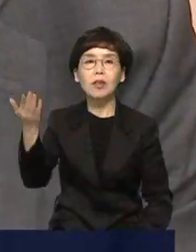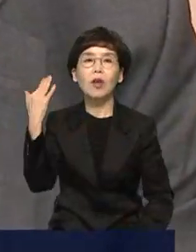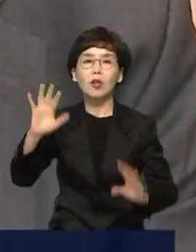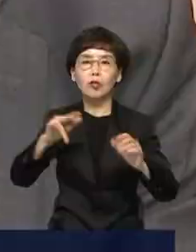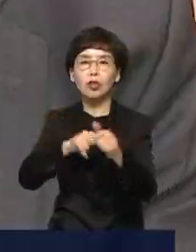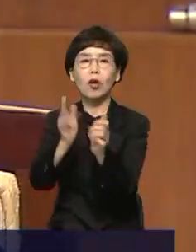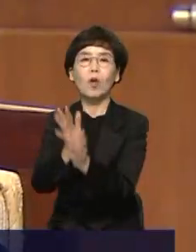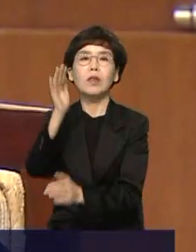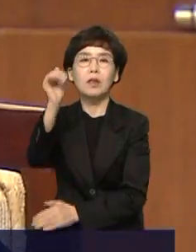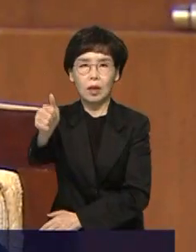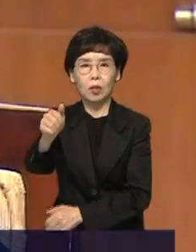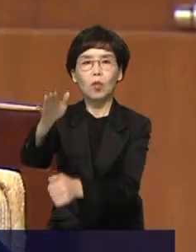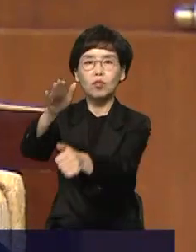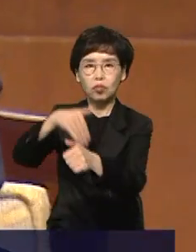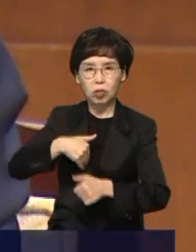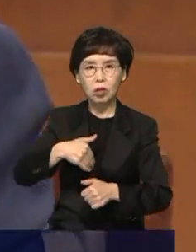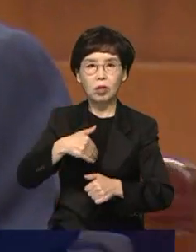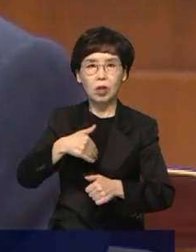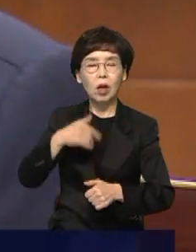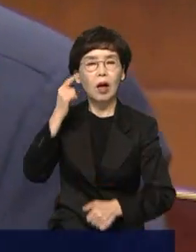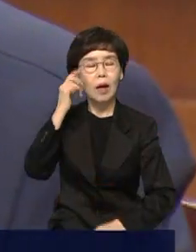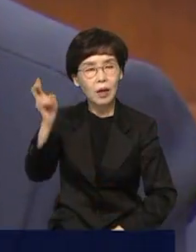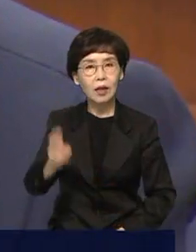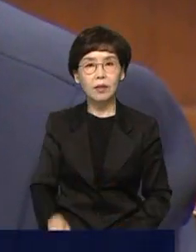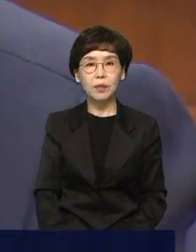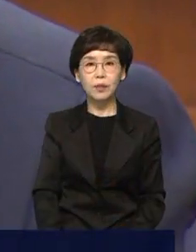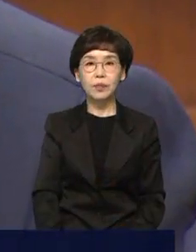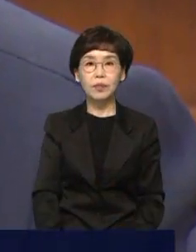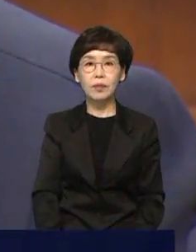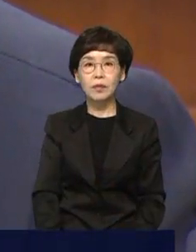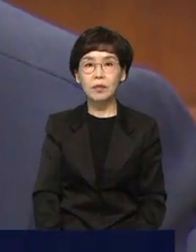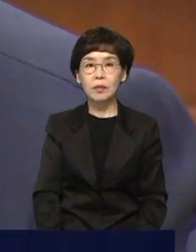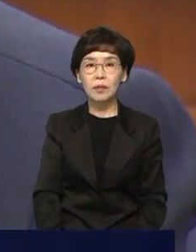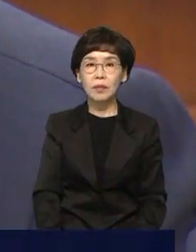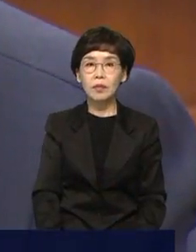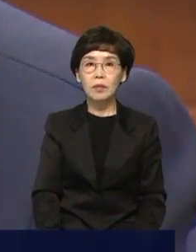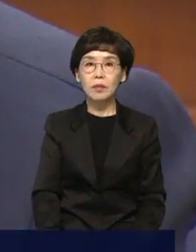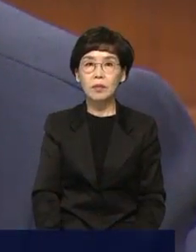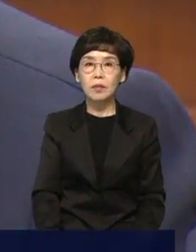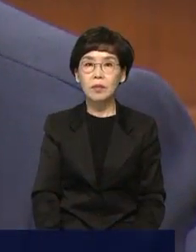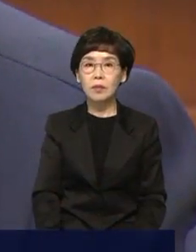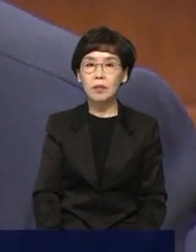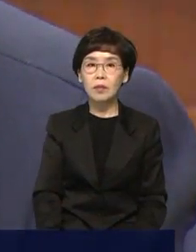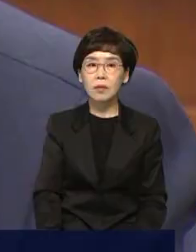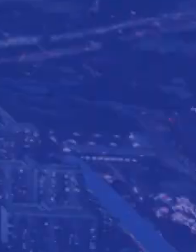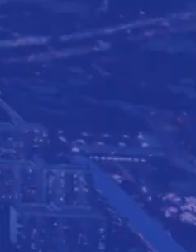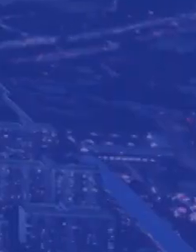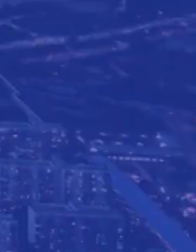국정원장 역시 조만간 소환할 거란 관측이 나옵니다. SBS 안희재입니다.